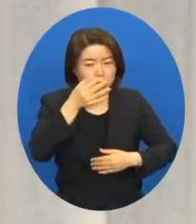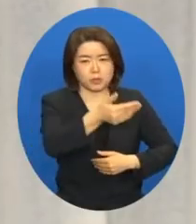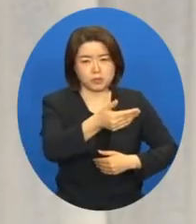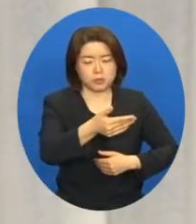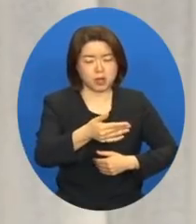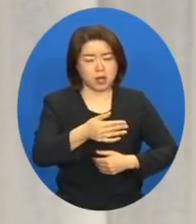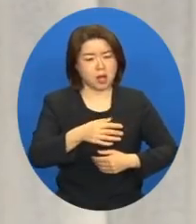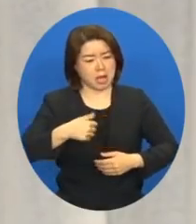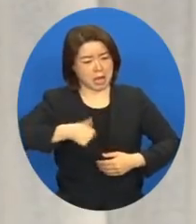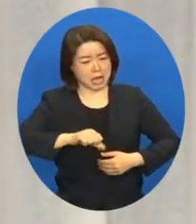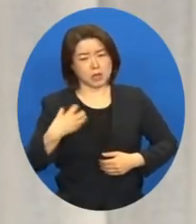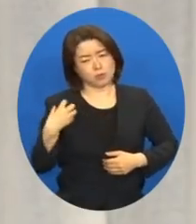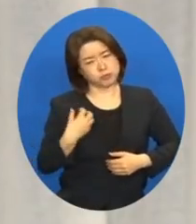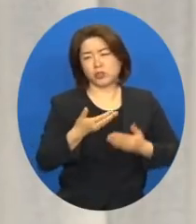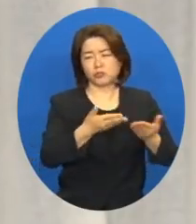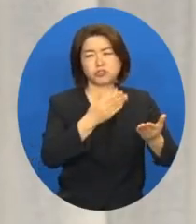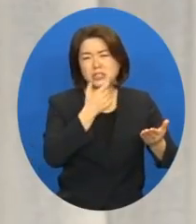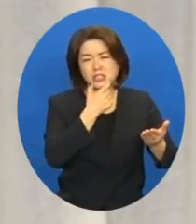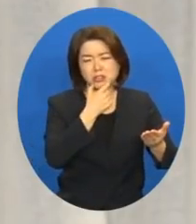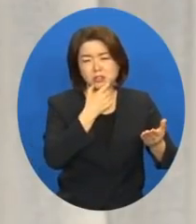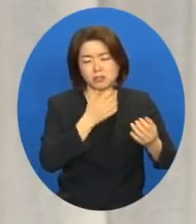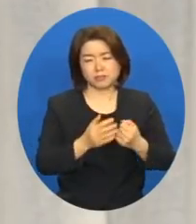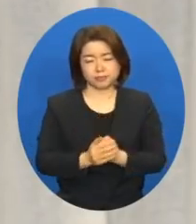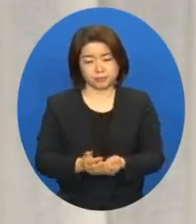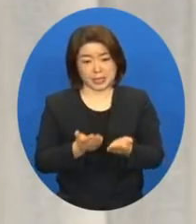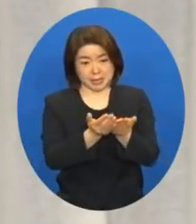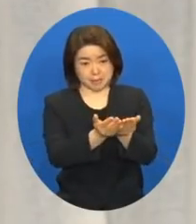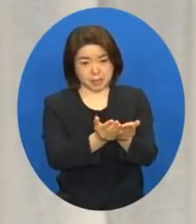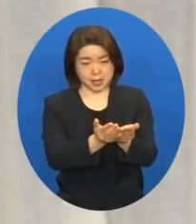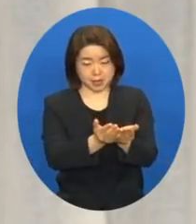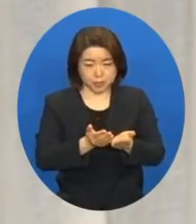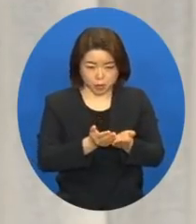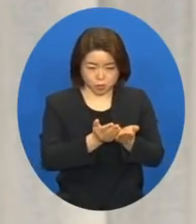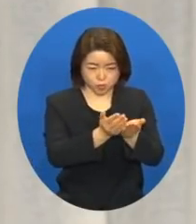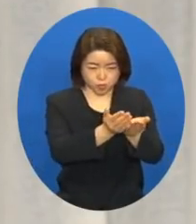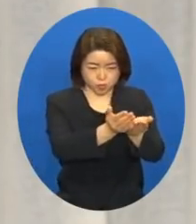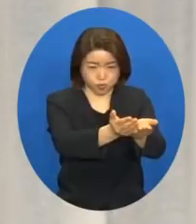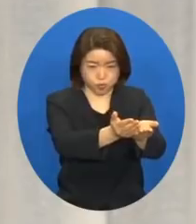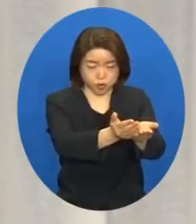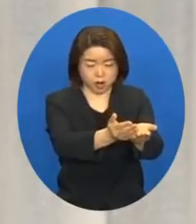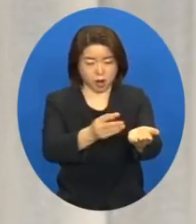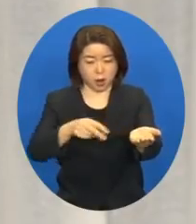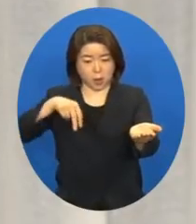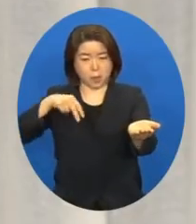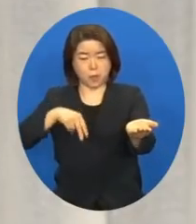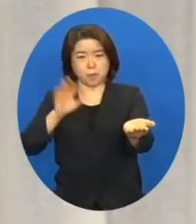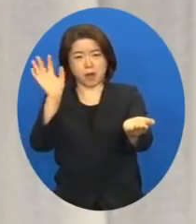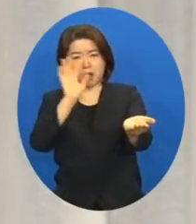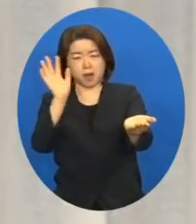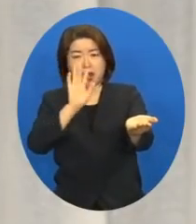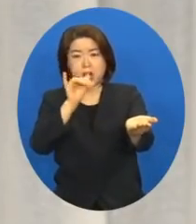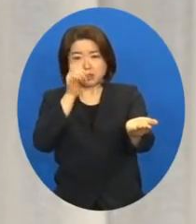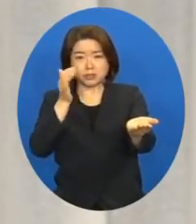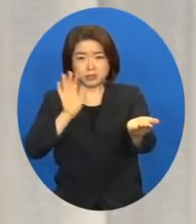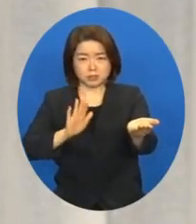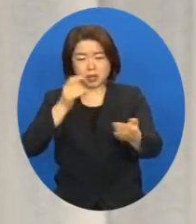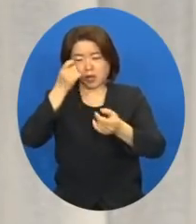않으셨습니다. 배가 떠나는 것을 그 부둣가에서 손을 흔들어서 배웅하면서도 울지